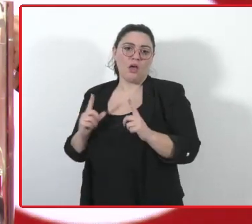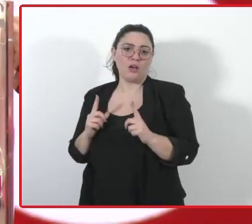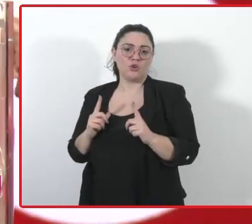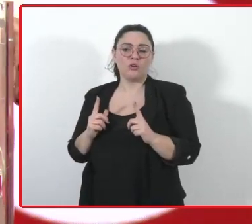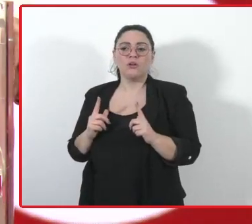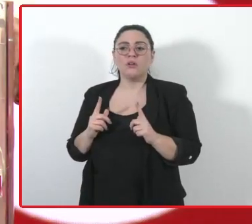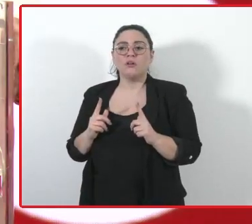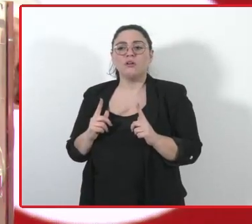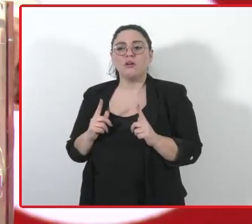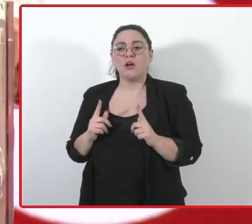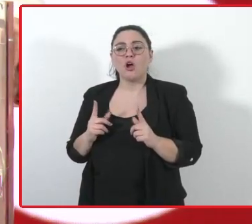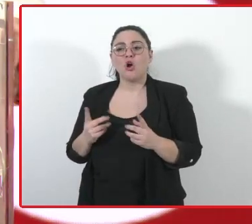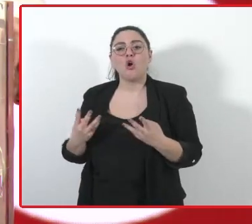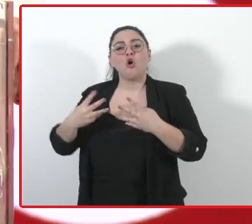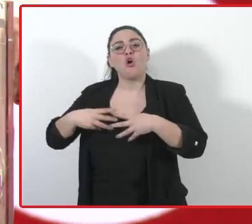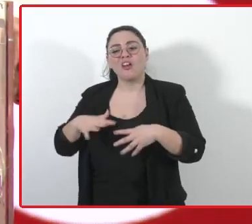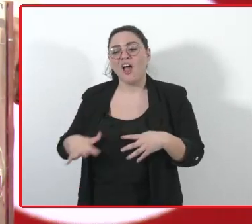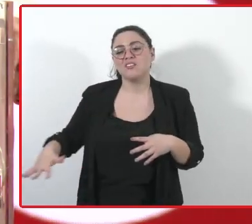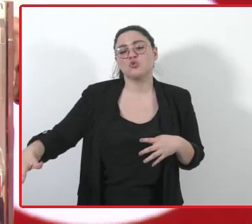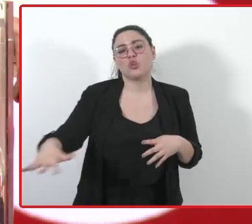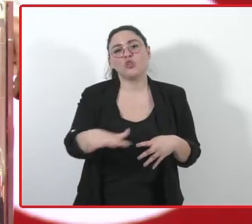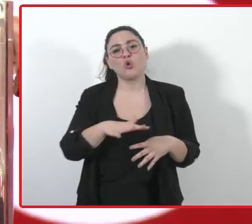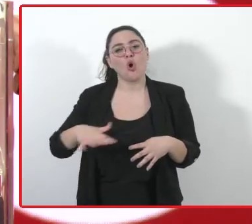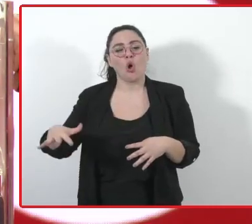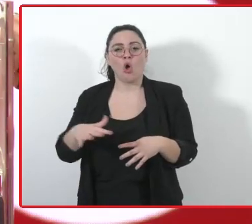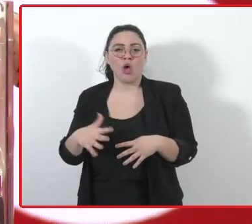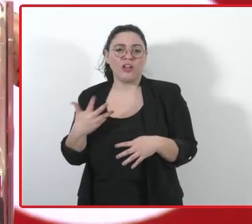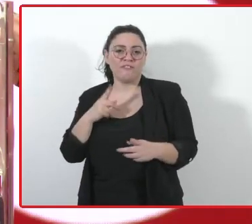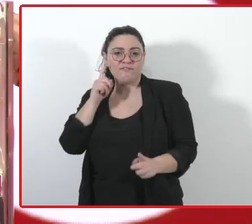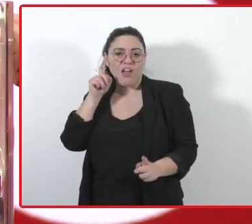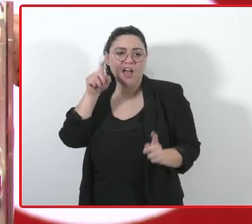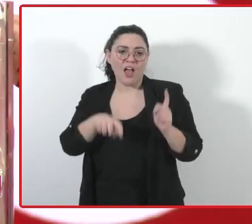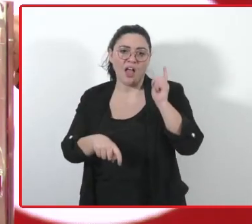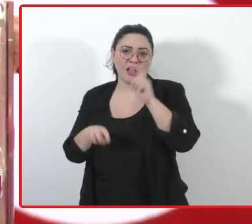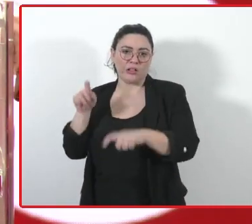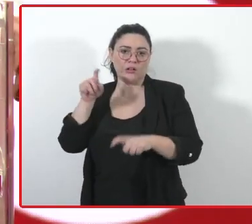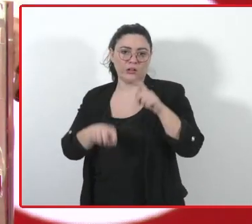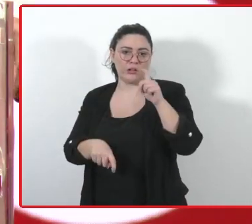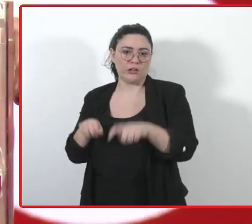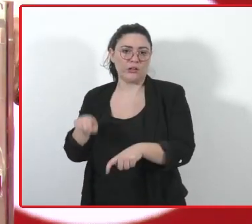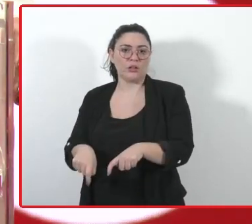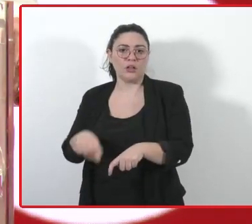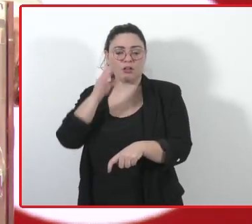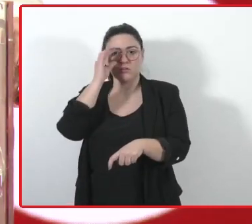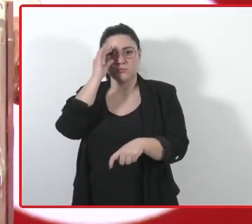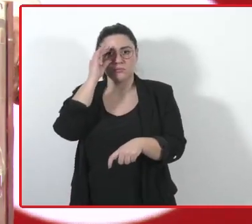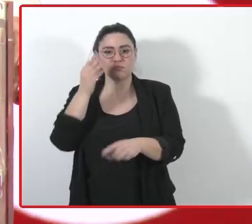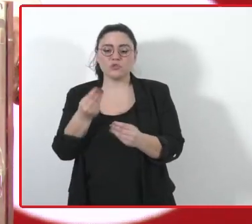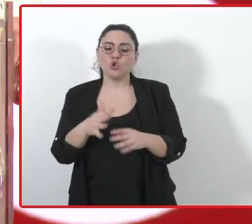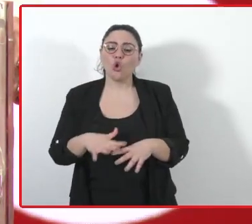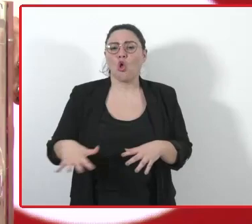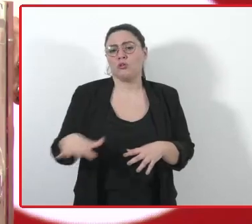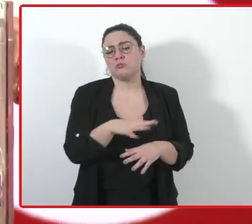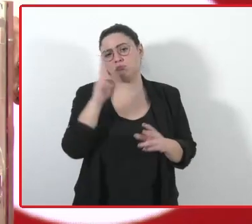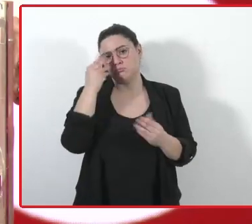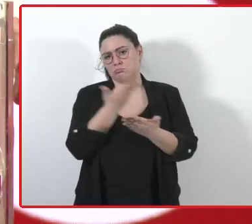sofferenza organizzativa che i territori da tempo sono chiamati a fronteggiare il contesto lo conosciamo tutti